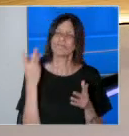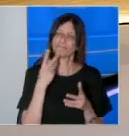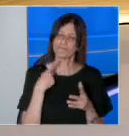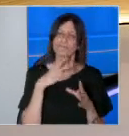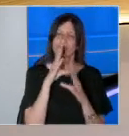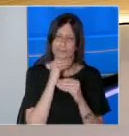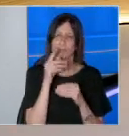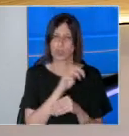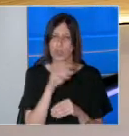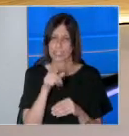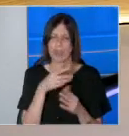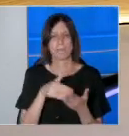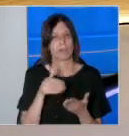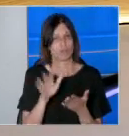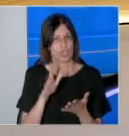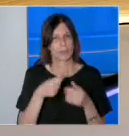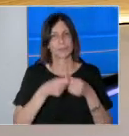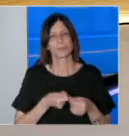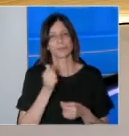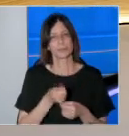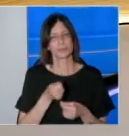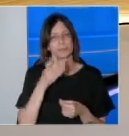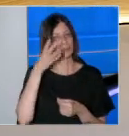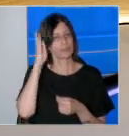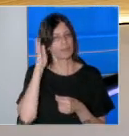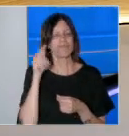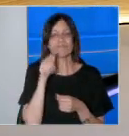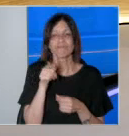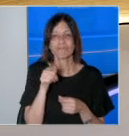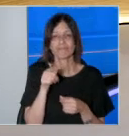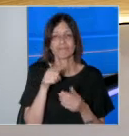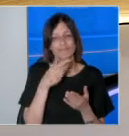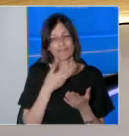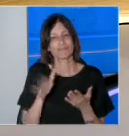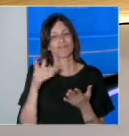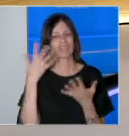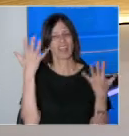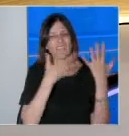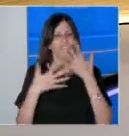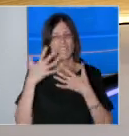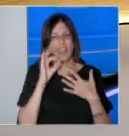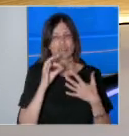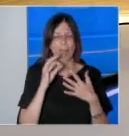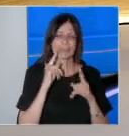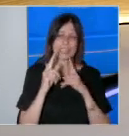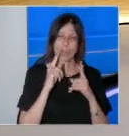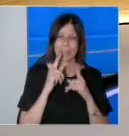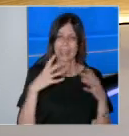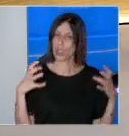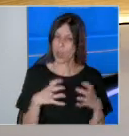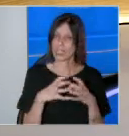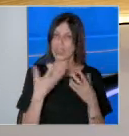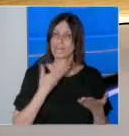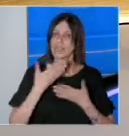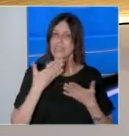נעסוק בעניינים האלו בהמשך. חבר הכנסת יאיר לפיד, הוא הסיר קצת את הערפל של המסע ומתן הקואליציוני,